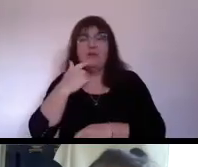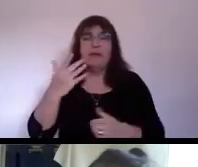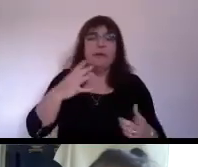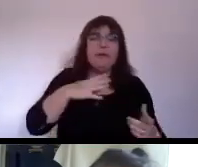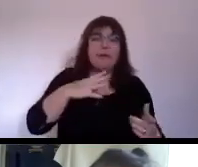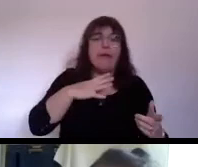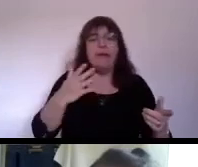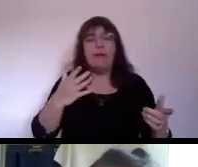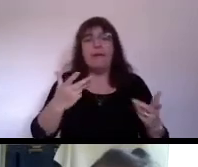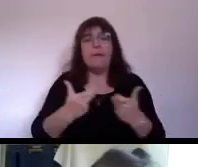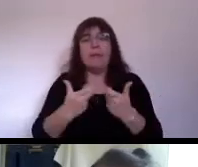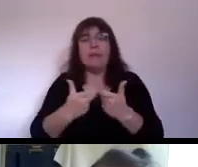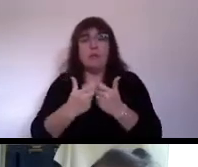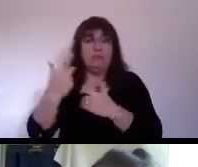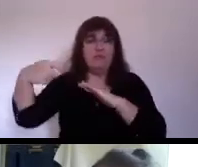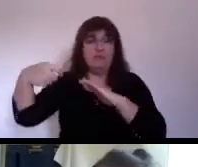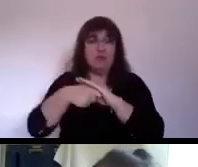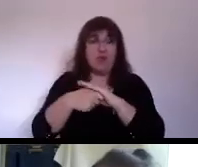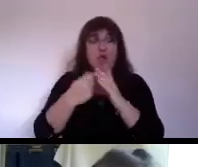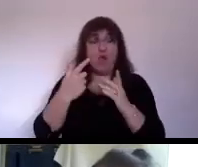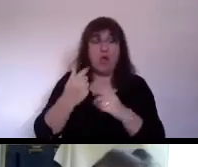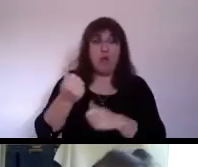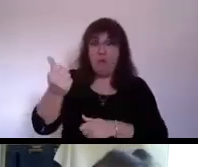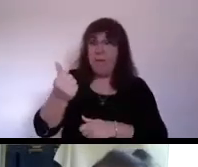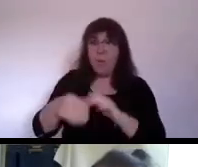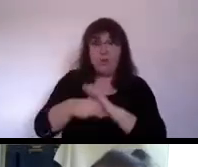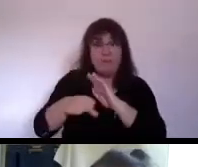dans ce chemin qui est tout au début,